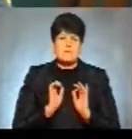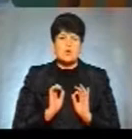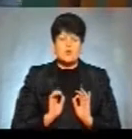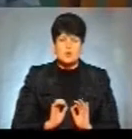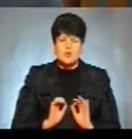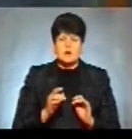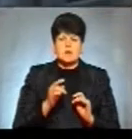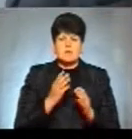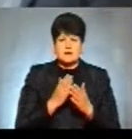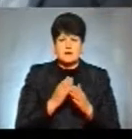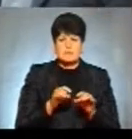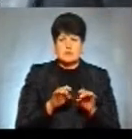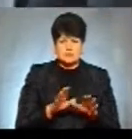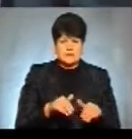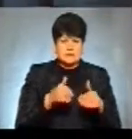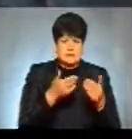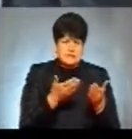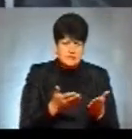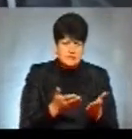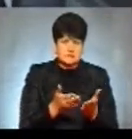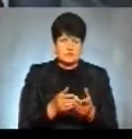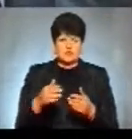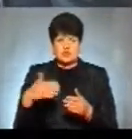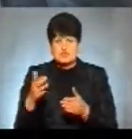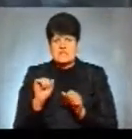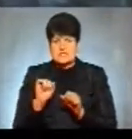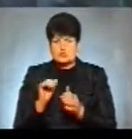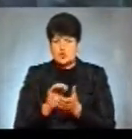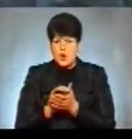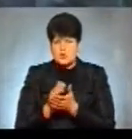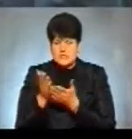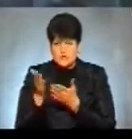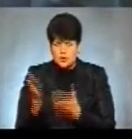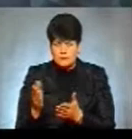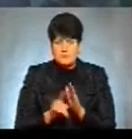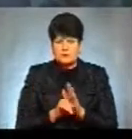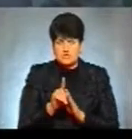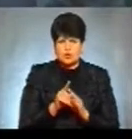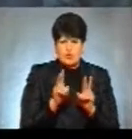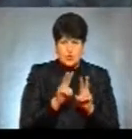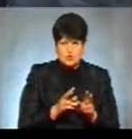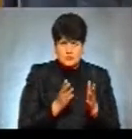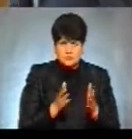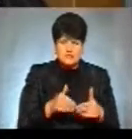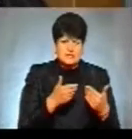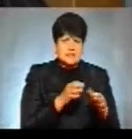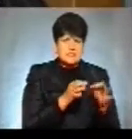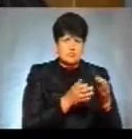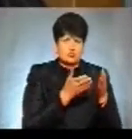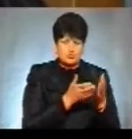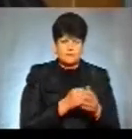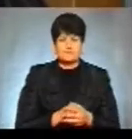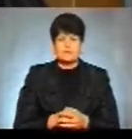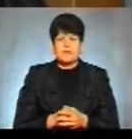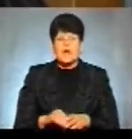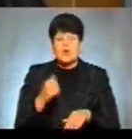Вказана постанова надана стороні захисту для ознайомлення перед початком судового розгляду і надається суду.